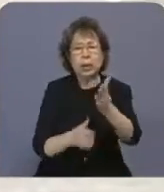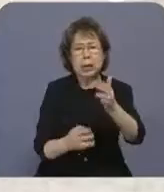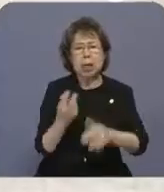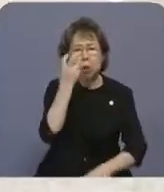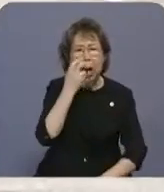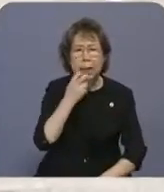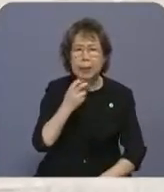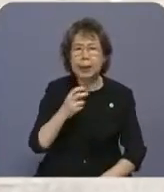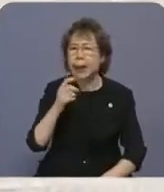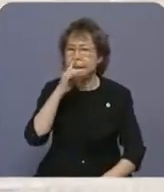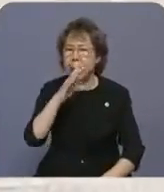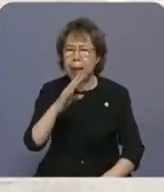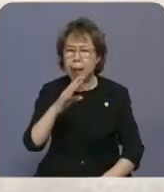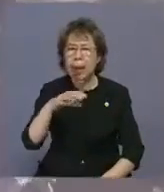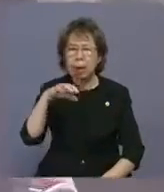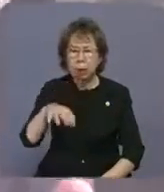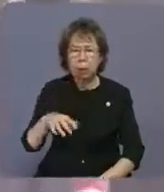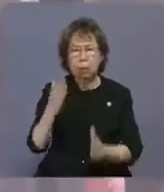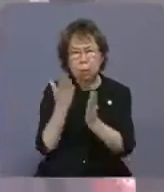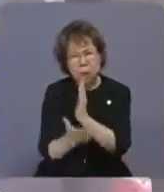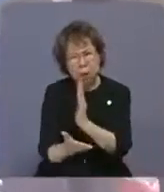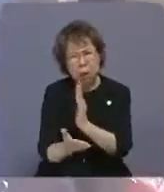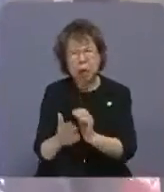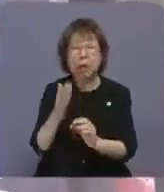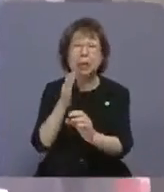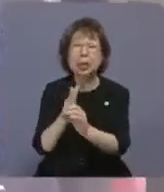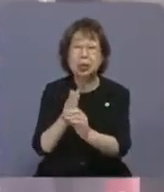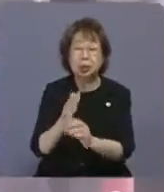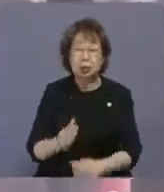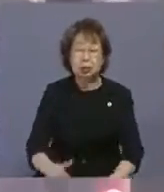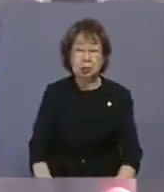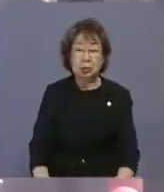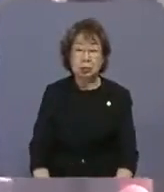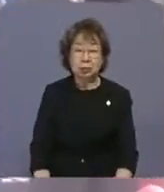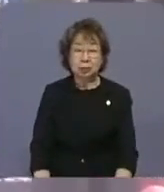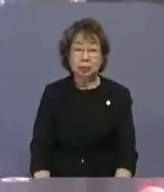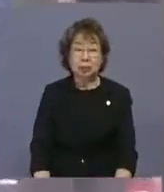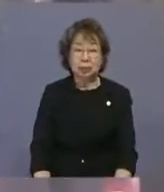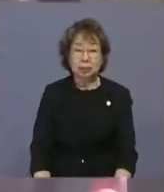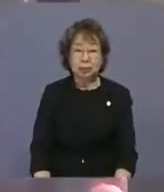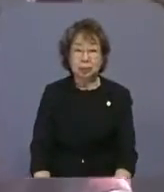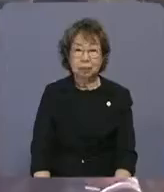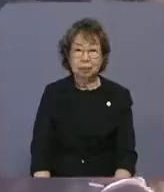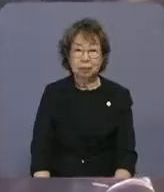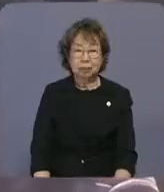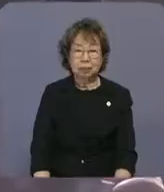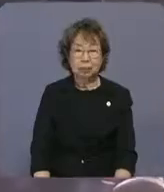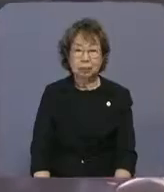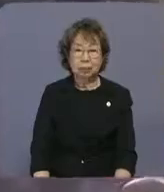관리한다는 노동 현장에서는 지켜지지 않고 있습니다. KBS 뉴스 최휘지입니다.